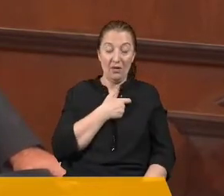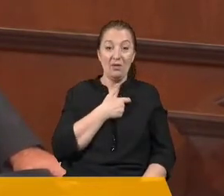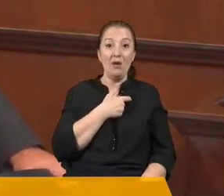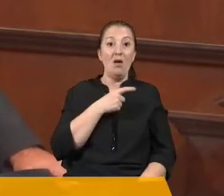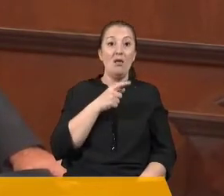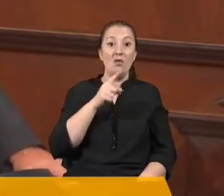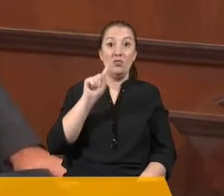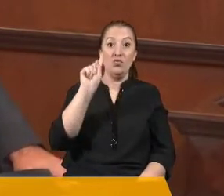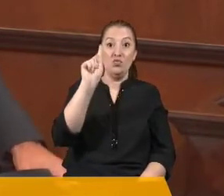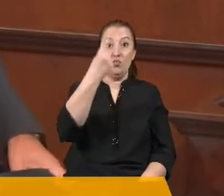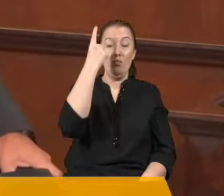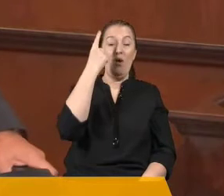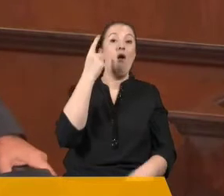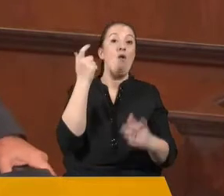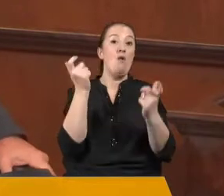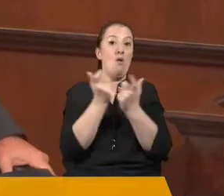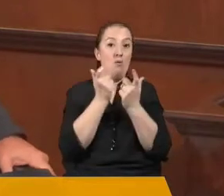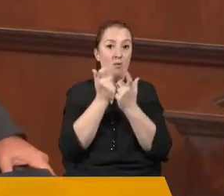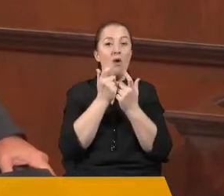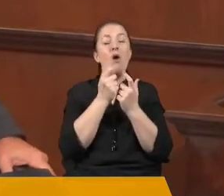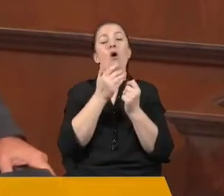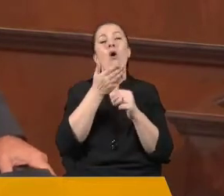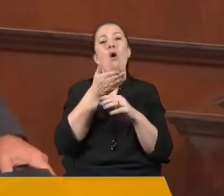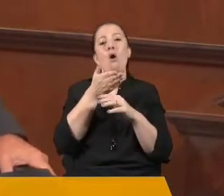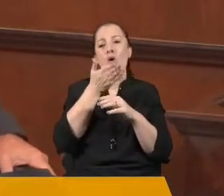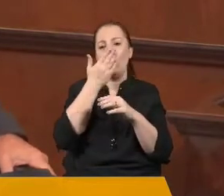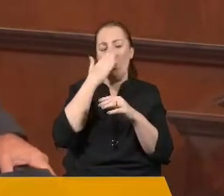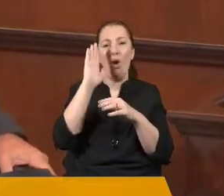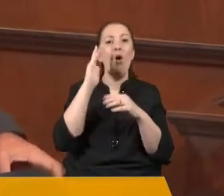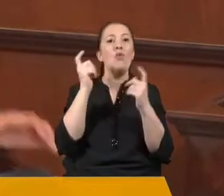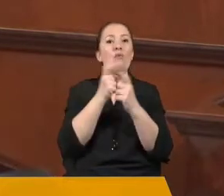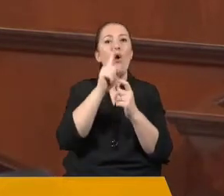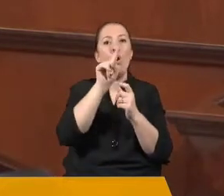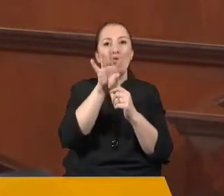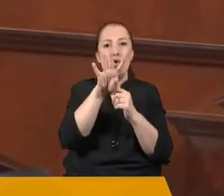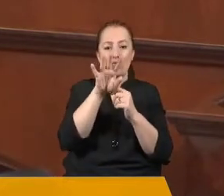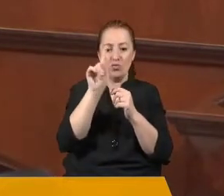olağanüstü genel kurul, olağan genel kurul, 14. kurulda,